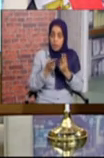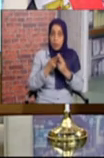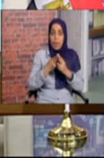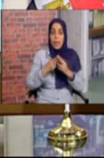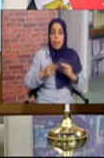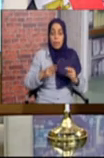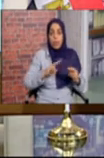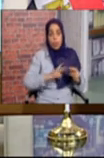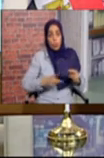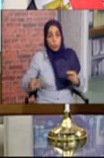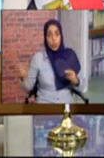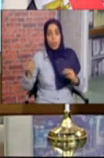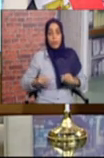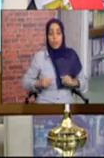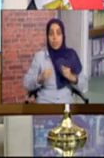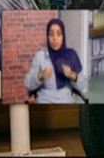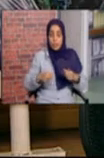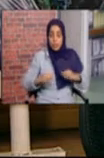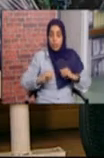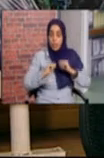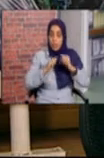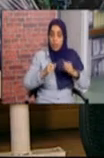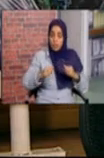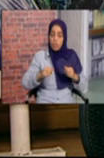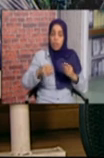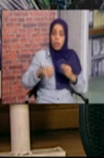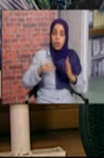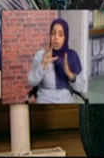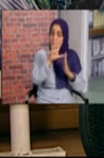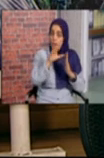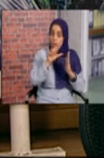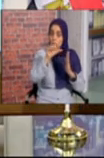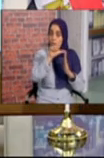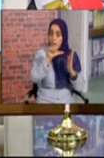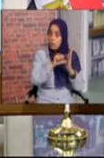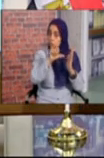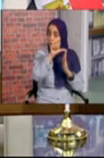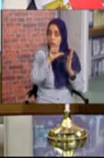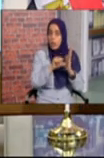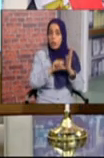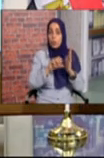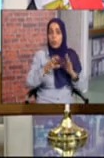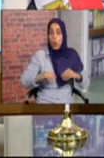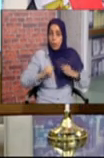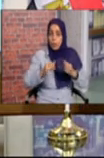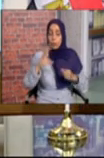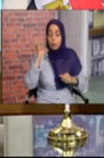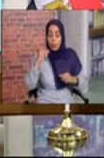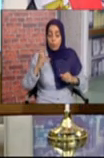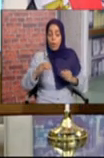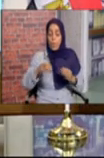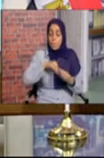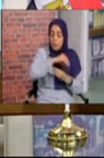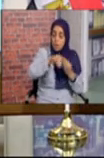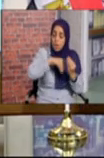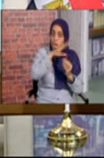تسليم حضرتك الارهابيين الخارجين عن القانون لان هم اللي بيعملوا زعزعة وبياخدوا شبابنا من الهجرة اللي